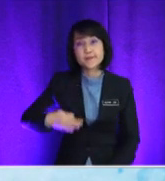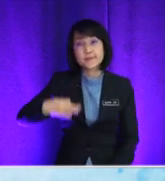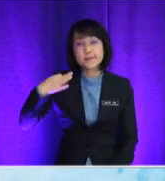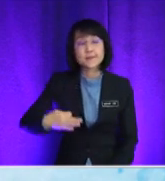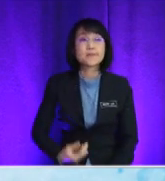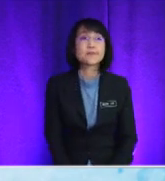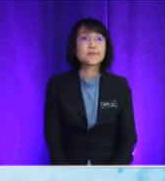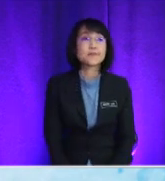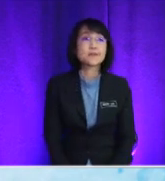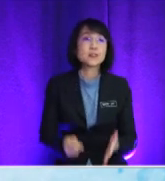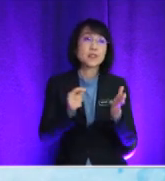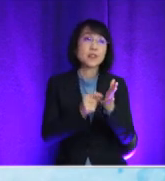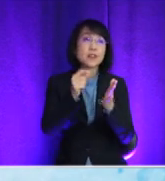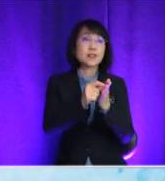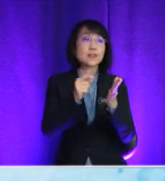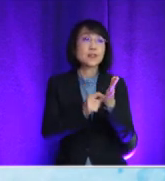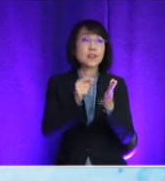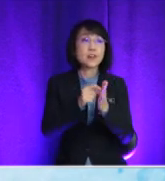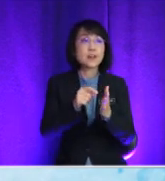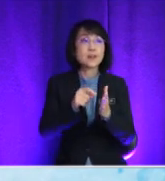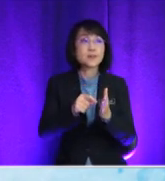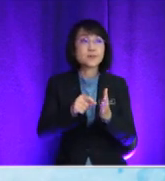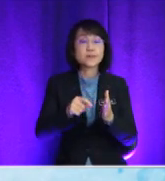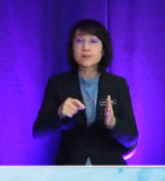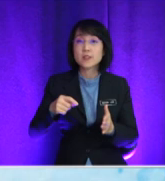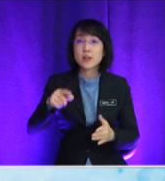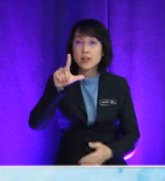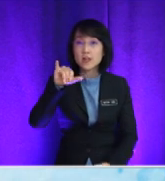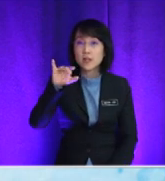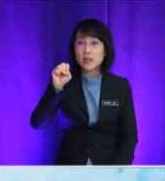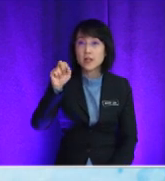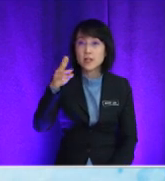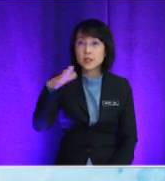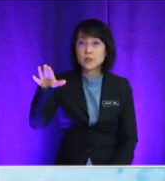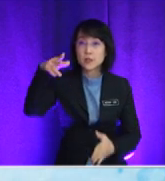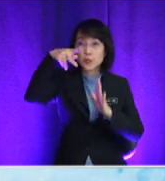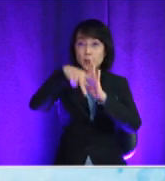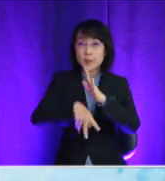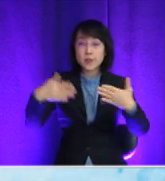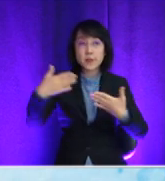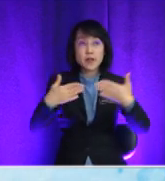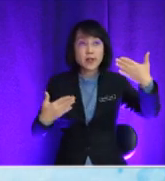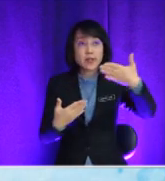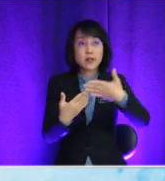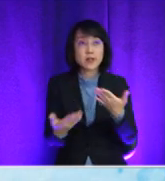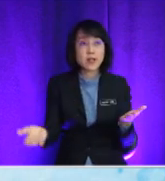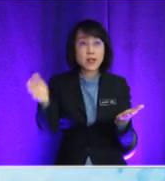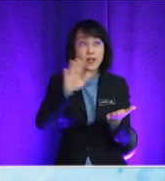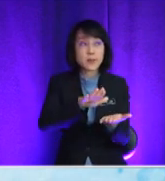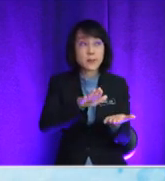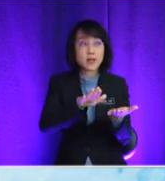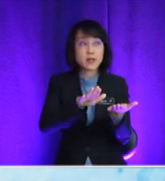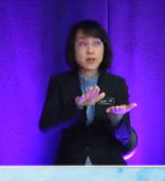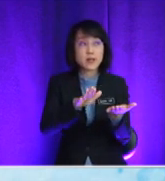tandakan kedudukan isu pemadam Lepas tuh kita lipat garis tengah contoh yang ini lipat kita